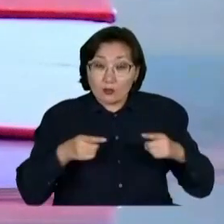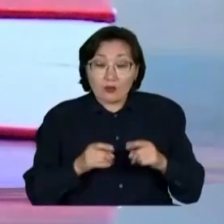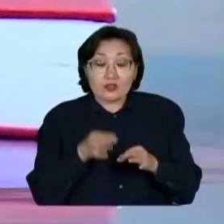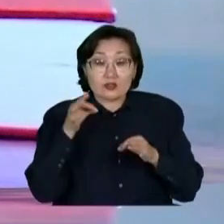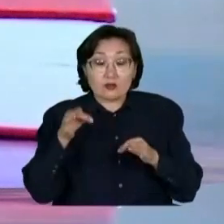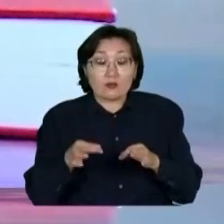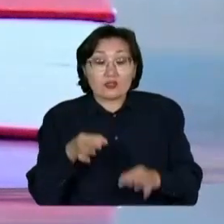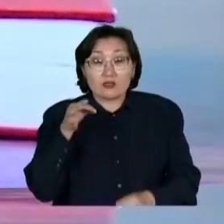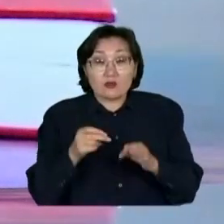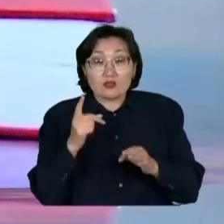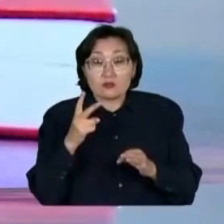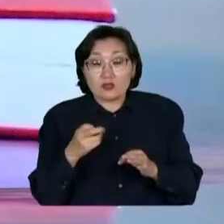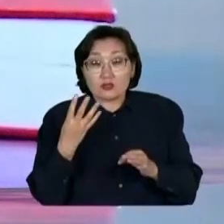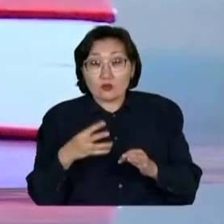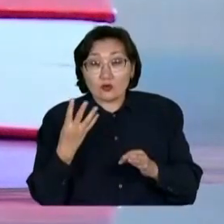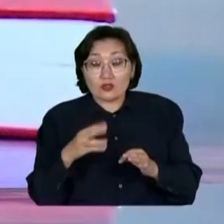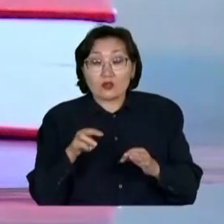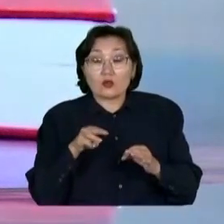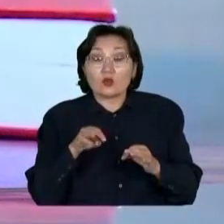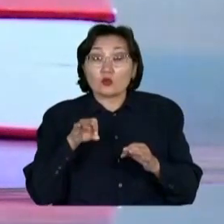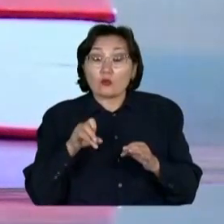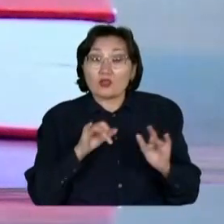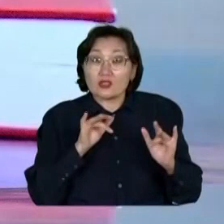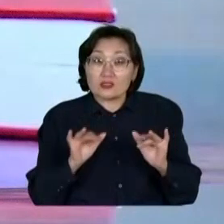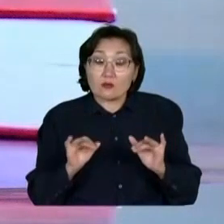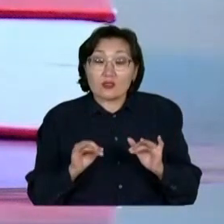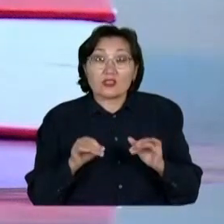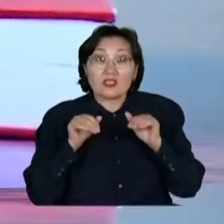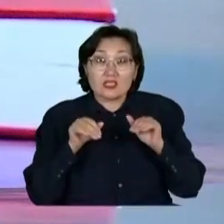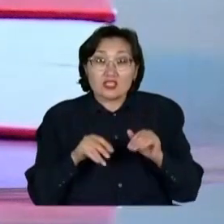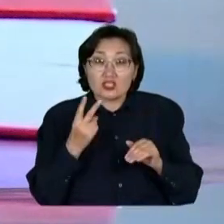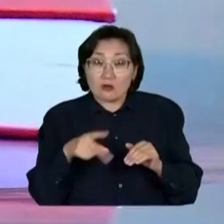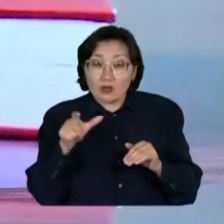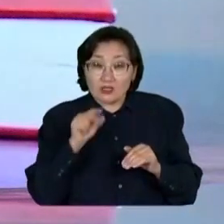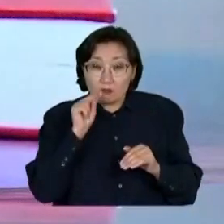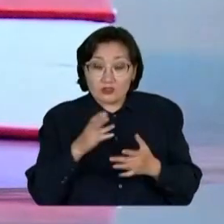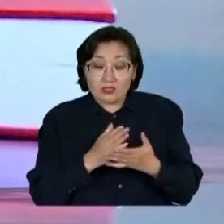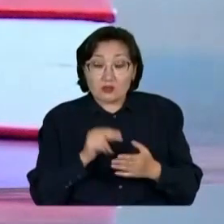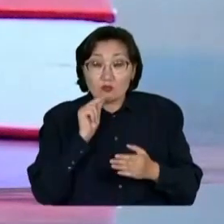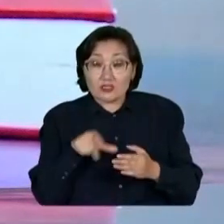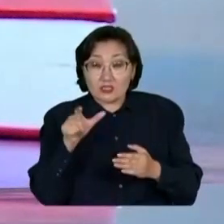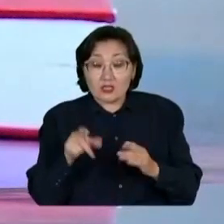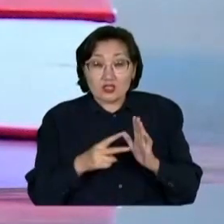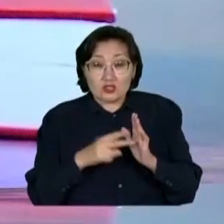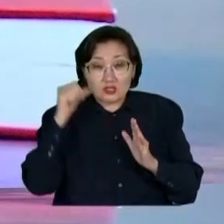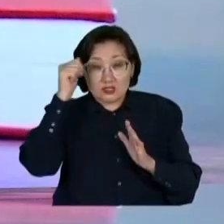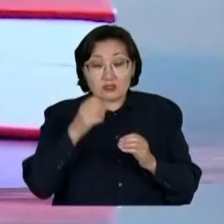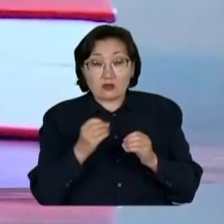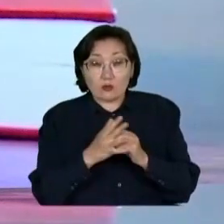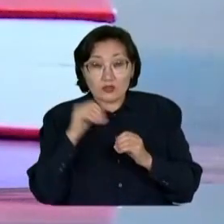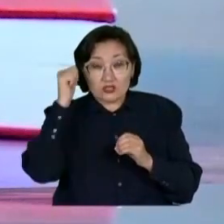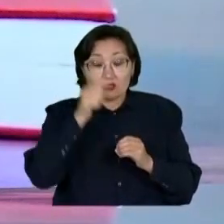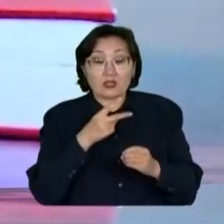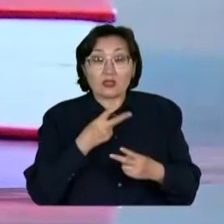сол 244 томнан тұратын іске нүкте қойып, 20 адамды кінәлі деп таныды. Сотталушылар 7 жылдан 15 жылға дейін